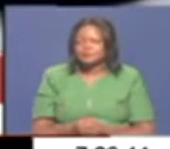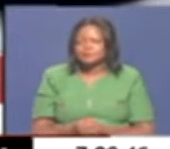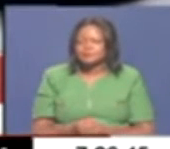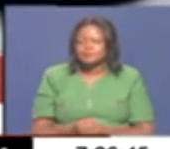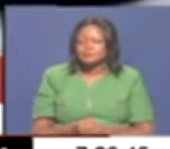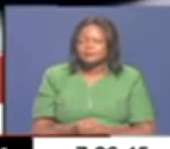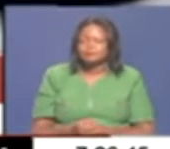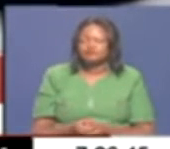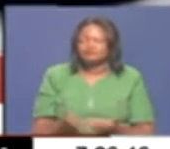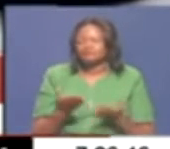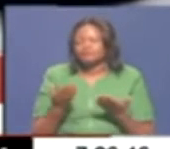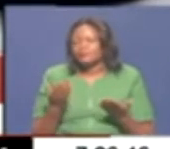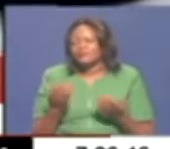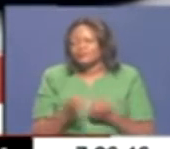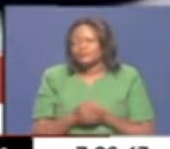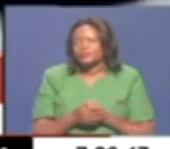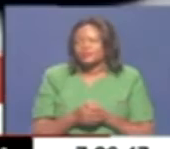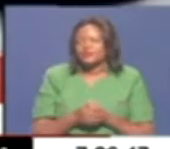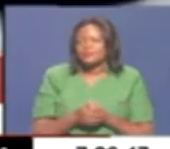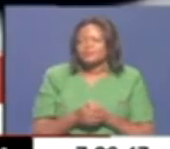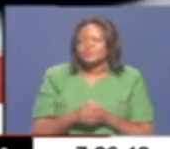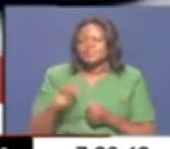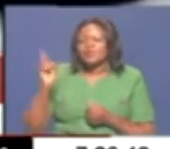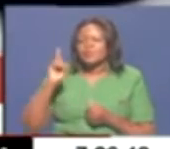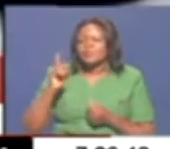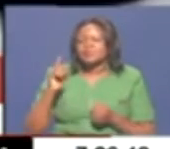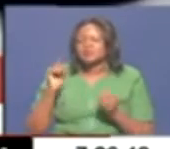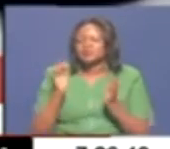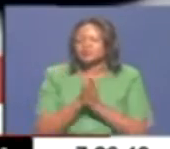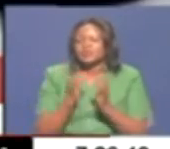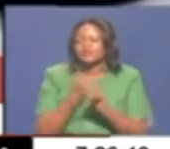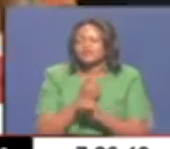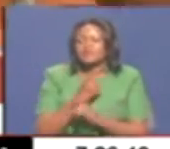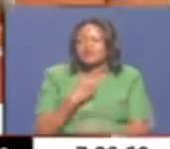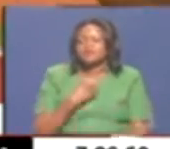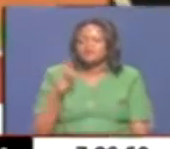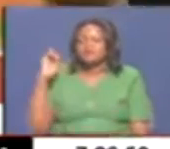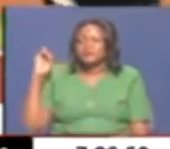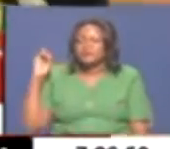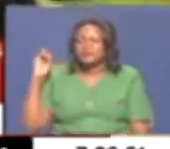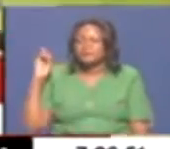uzani wa Av Fitness Nairobi. Haya mengine mengine kwenye taarifa inayofuata.